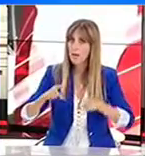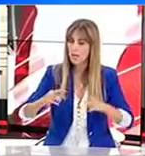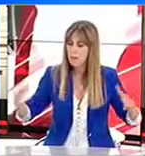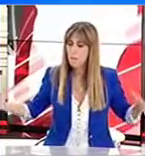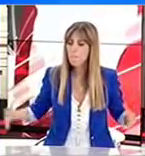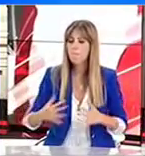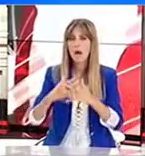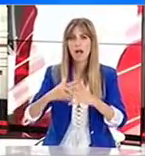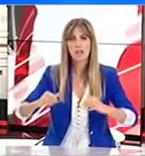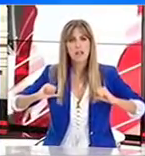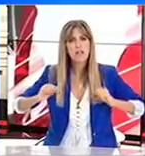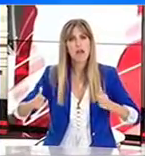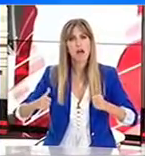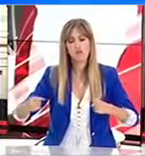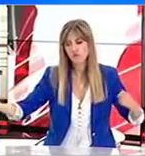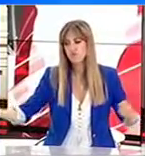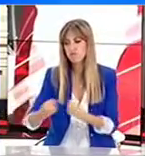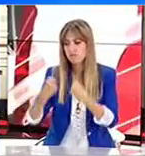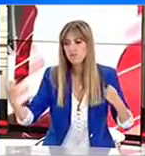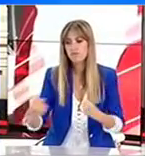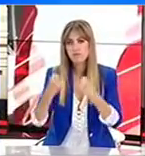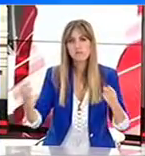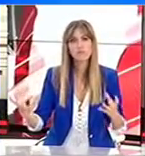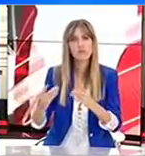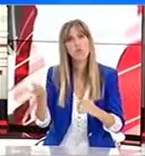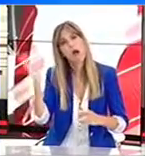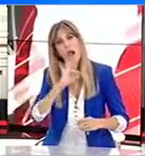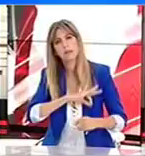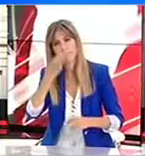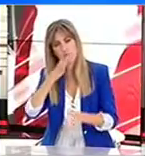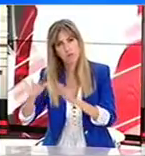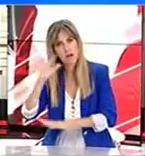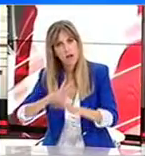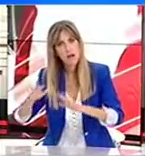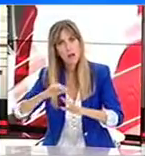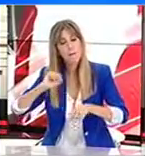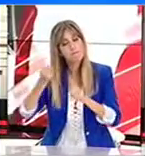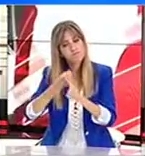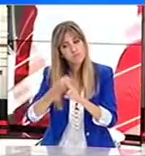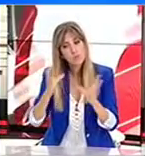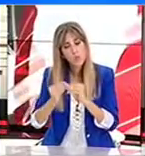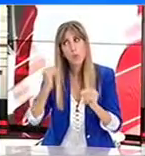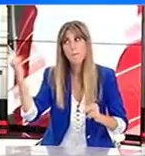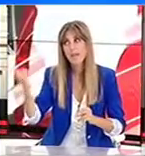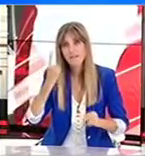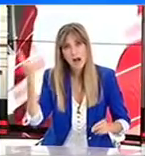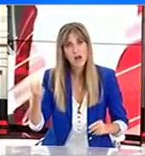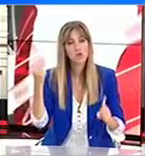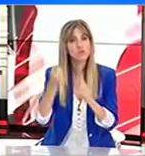οικολογία. Έχουν δώσει μάχες για τη δημοκρατία, για τα κοινωνικά και πολιτικά δικαιώματα των πολιτών.